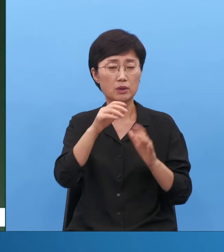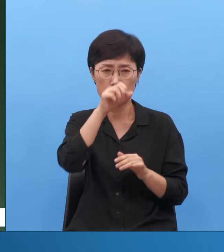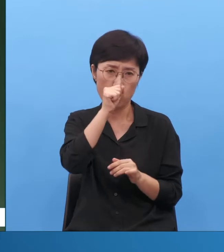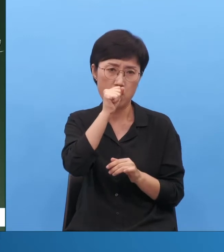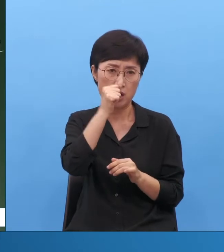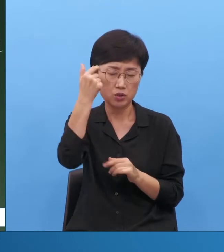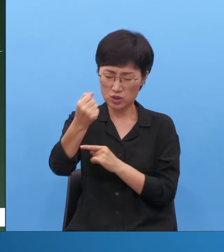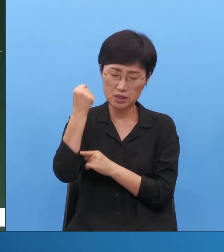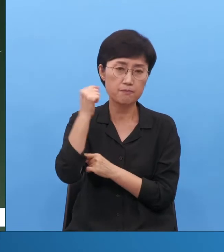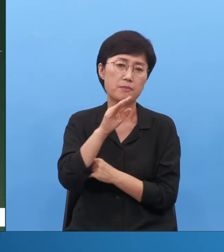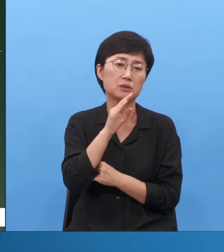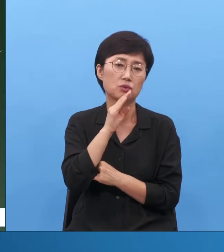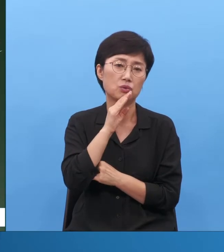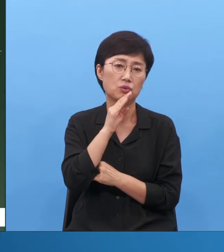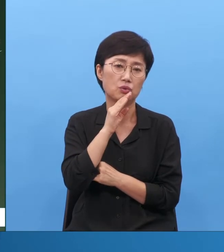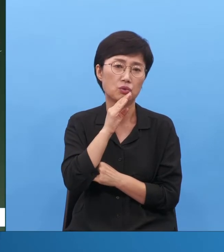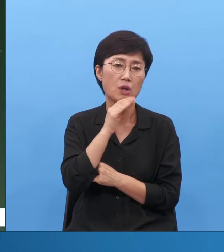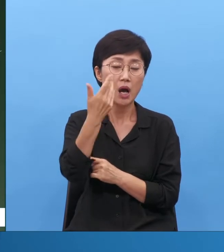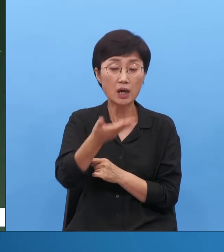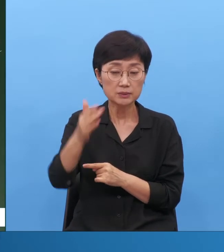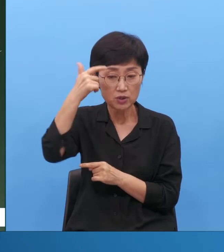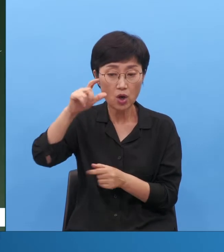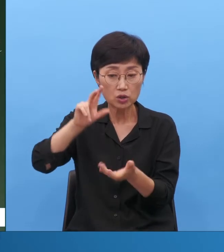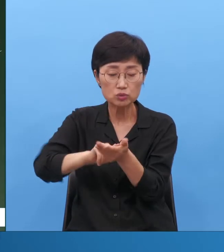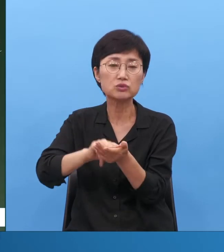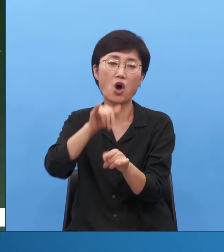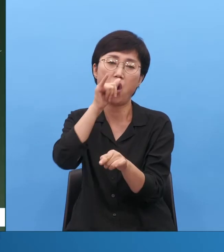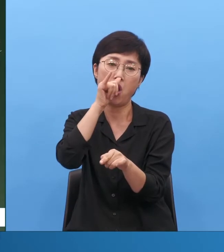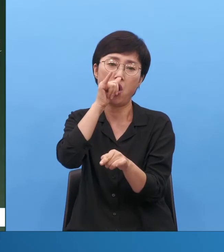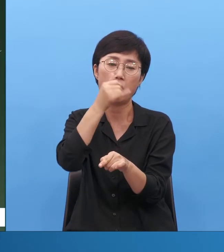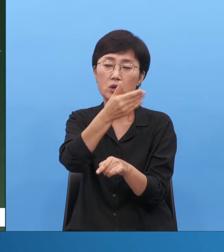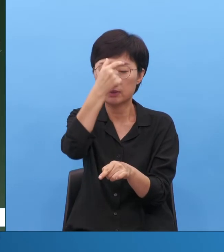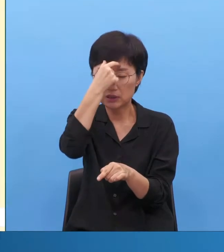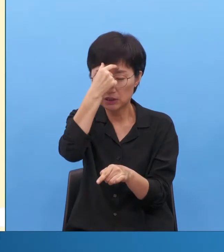강한 나라입니다. 영적으로 문제 있는 나라입니다. 여러분의 순례자의 기도가 필요해요.